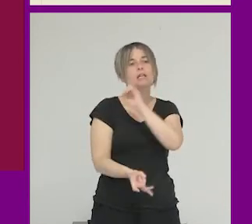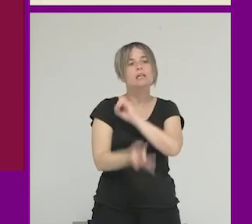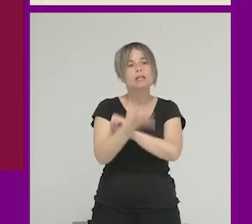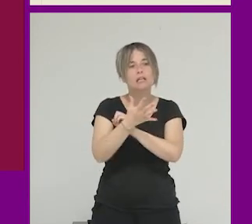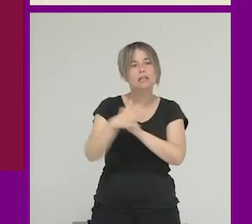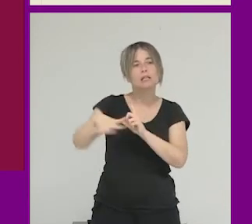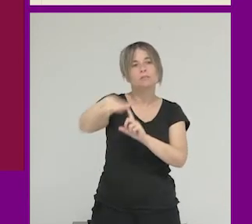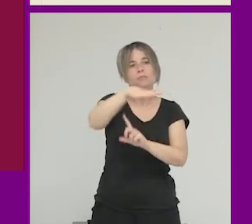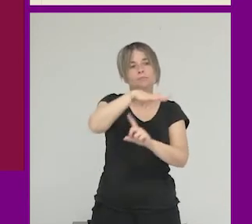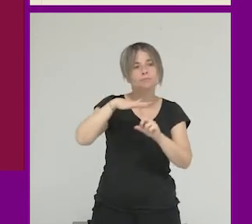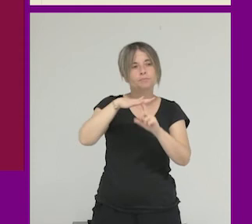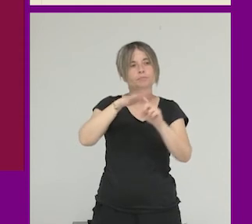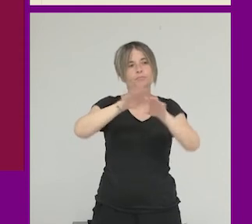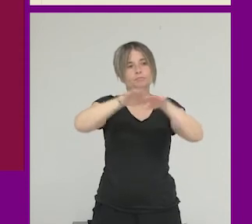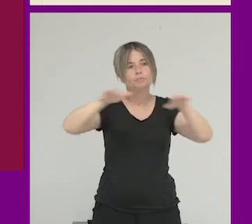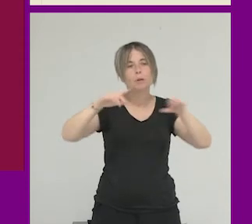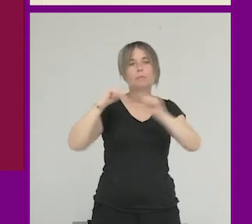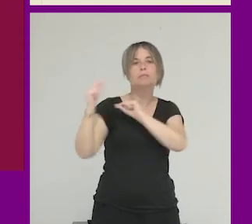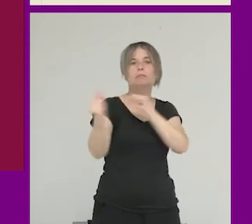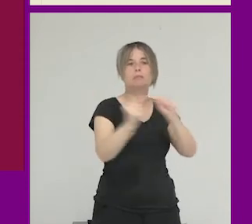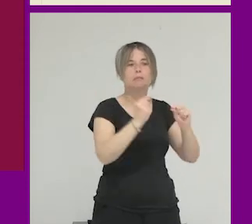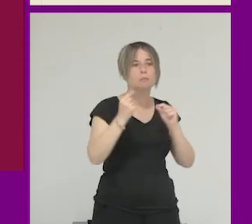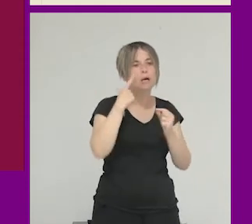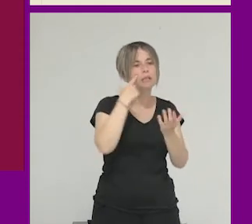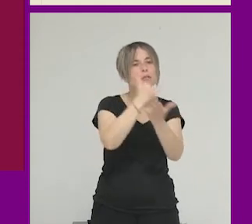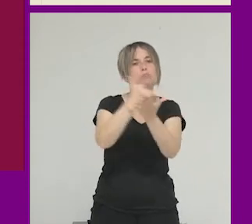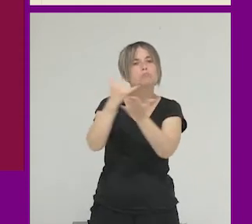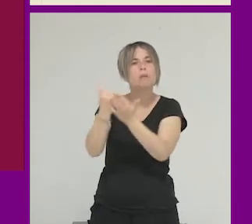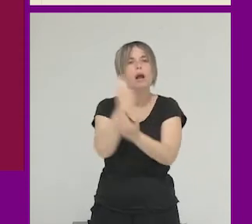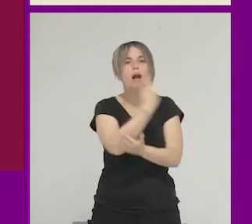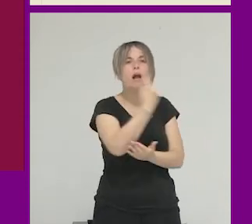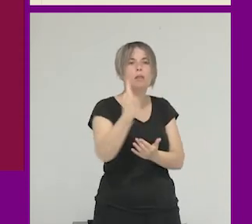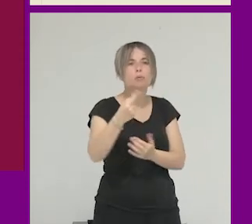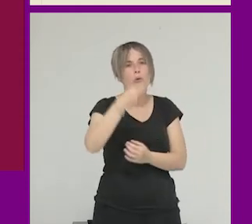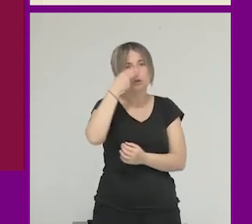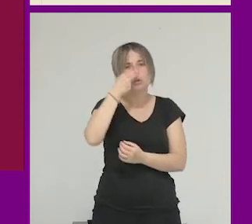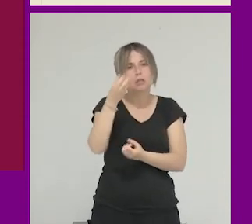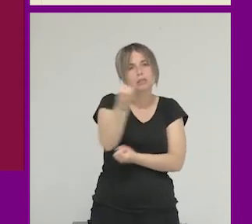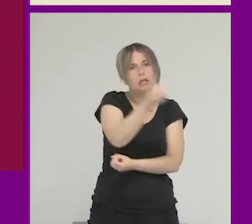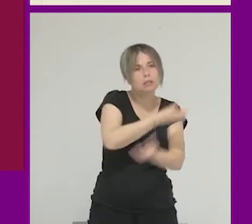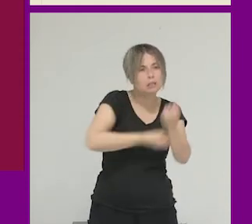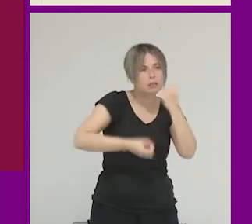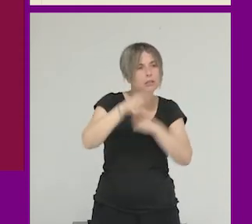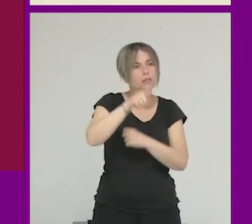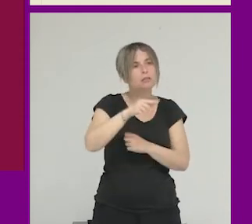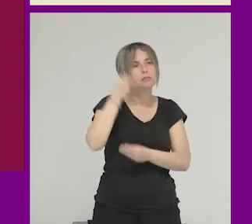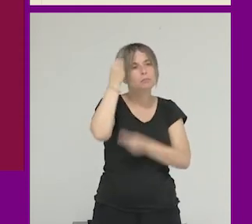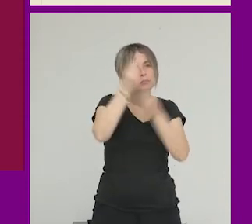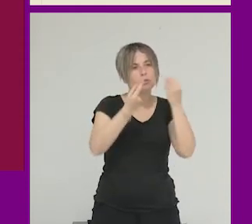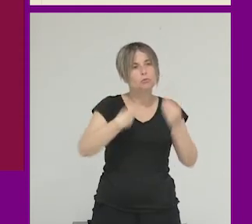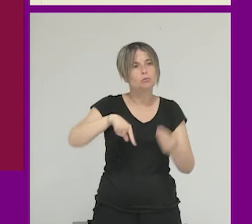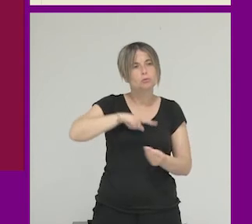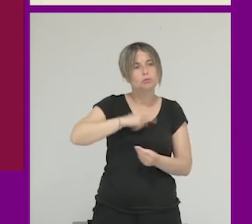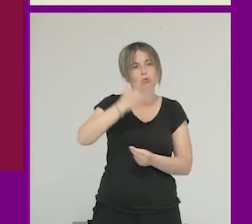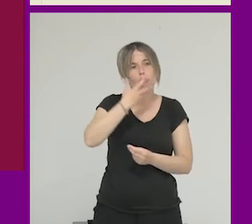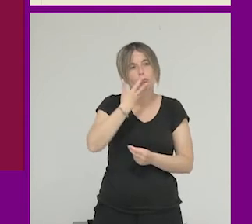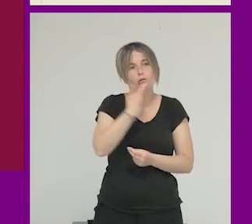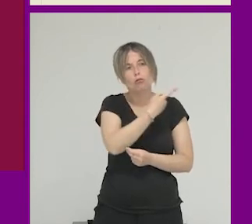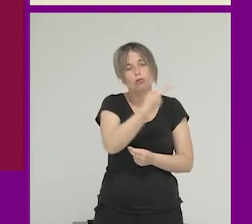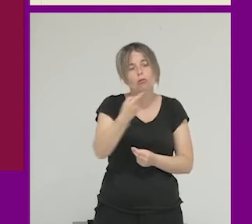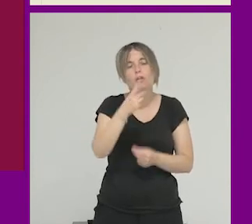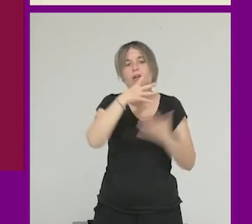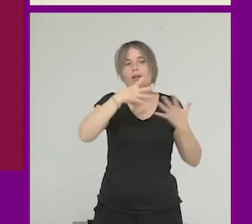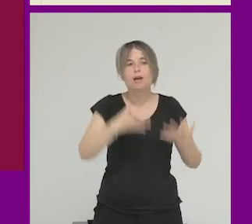bat non elkarrenatu ziren esperientzia batzuk eta bizipen batzuk oso interesantiak, eta hor ezagutu nitun, bueno, pues,